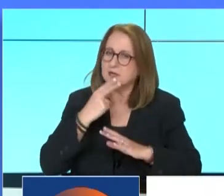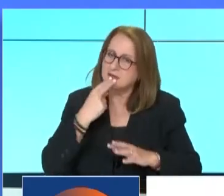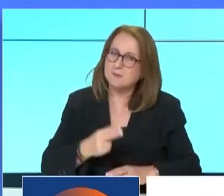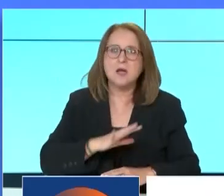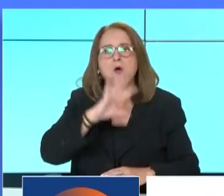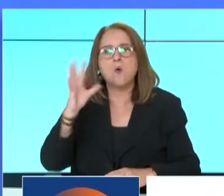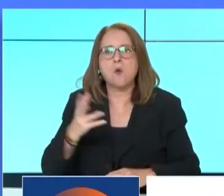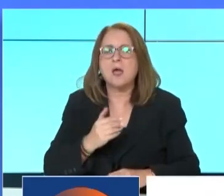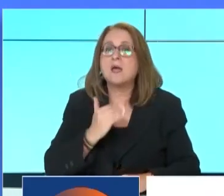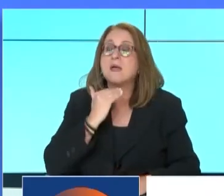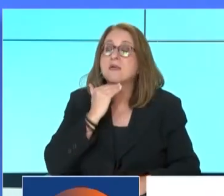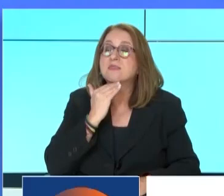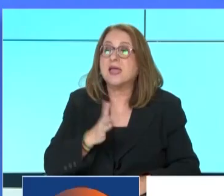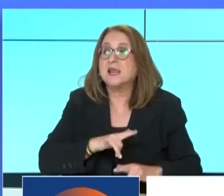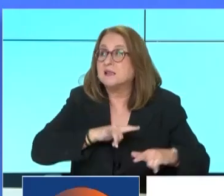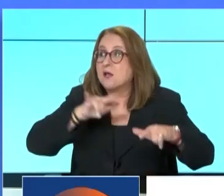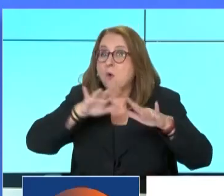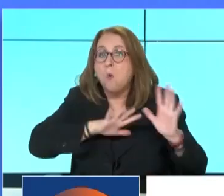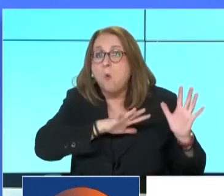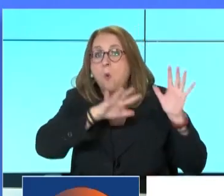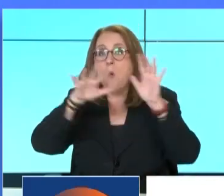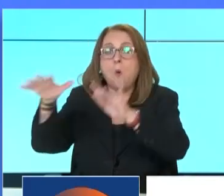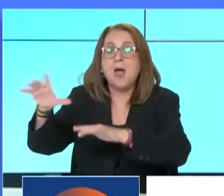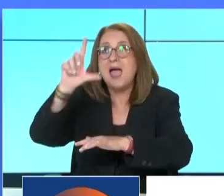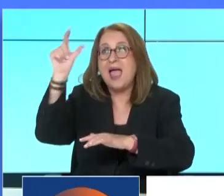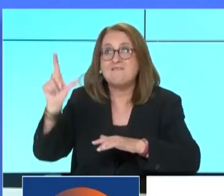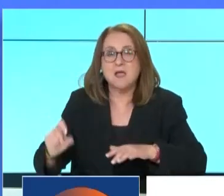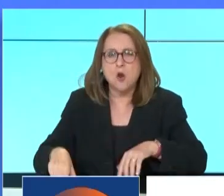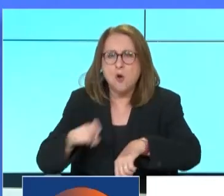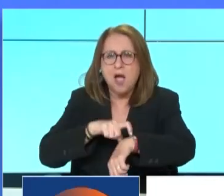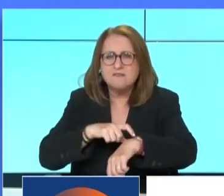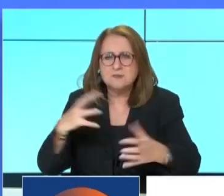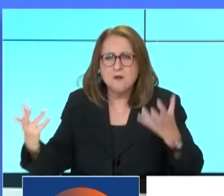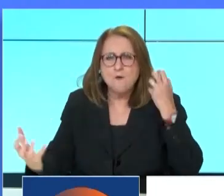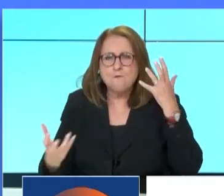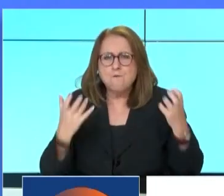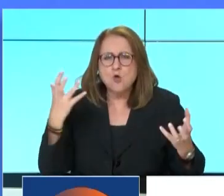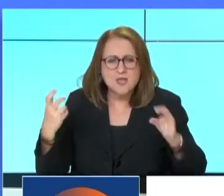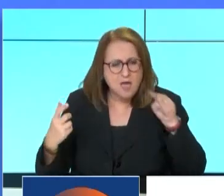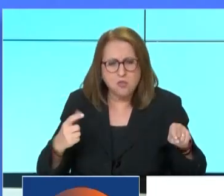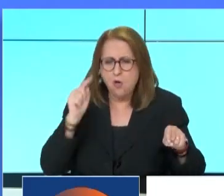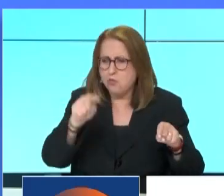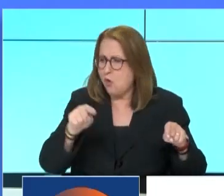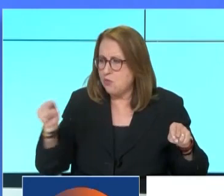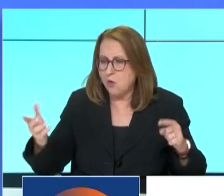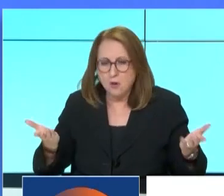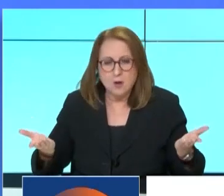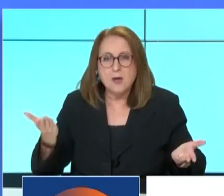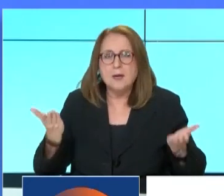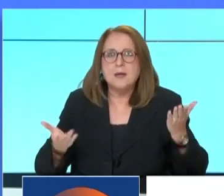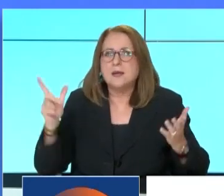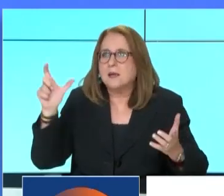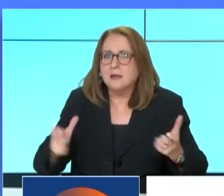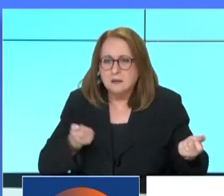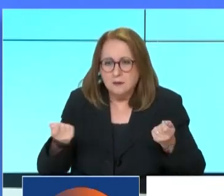τα εναέρια μέσα στην Εύβοια, διότι είχαμε και άλλες πυρκαγιές και είναι πολύ δύσκολη η απόφαση, ξέρετε, του συντονιστικού που θα